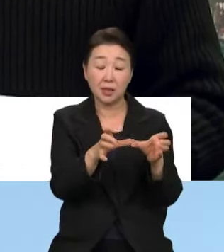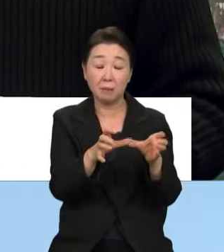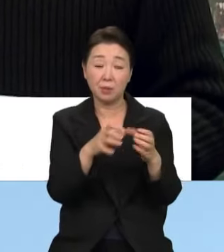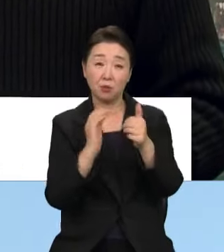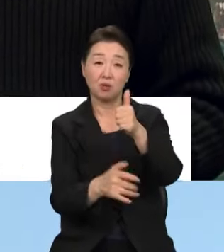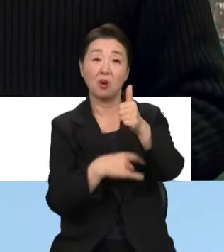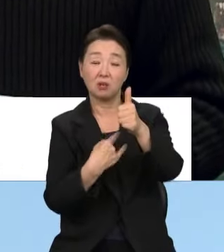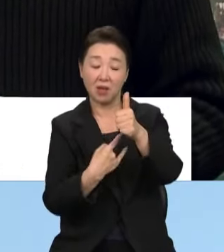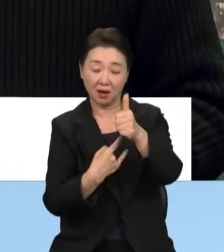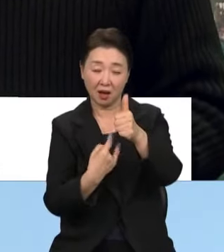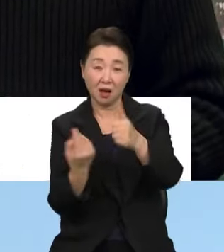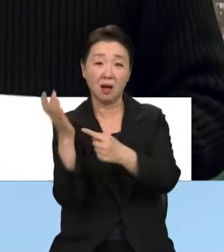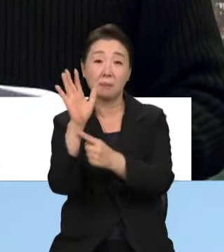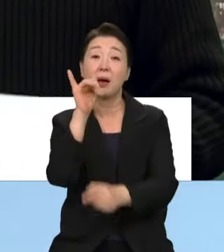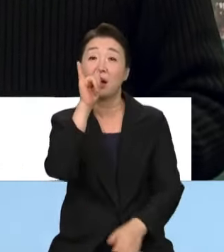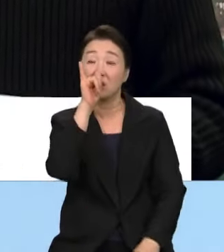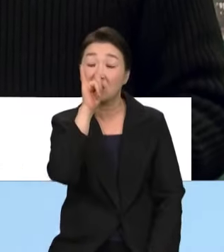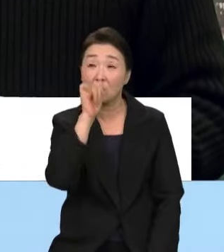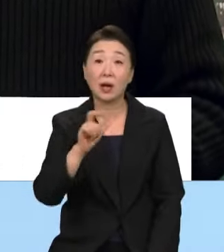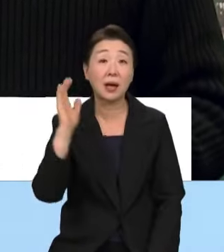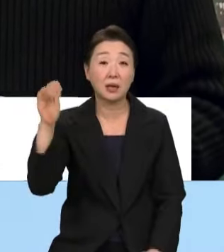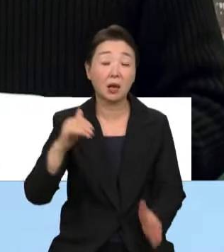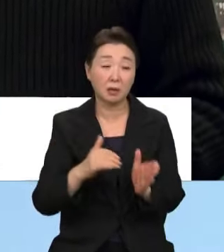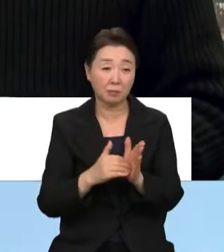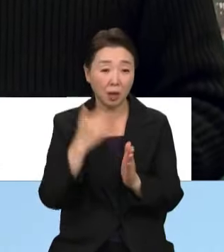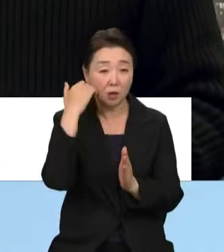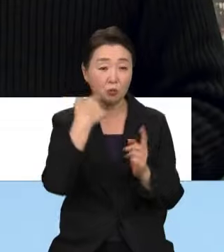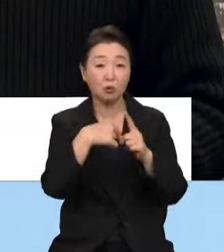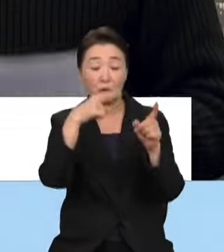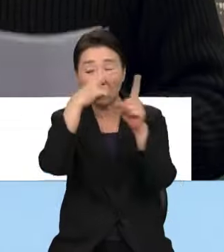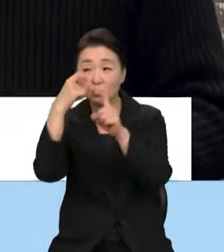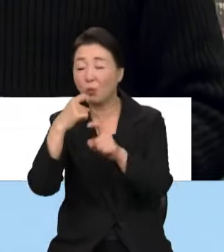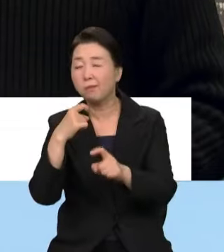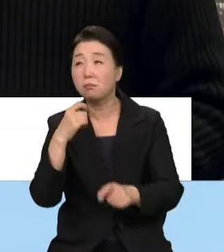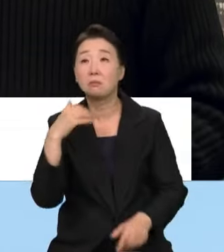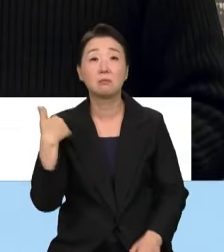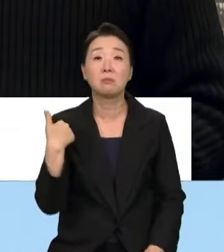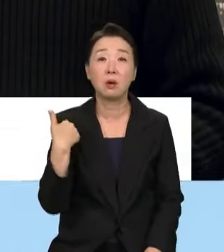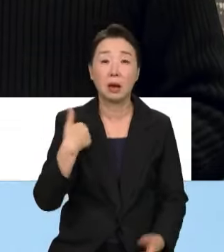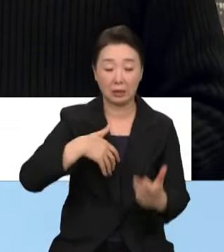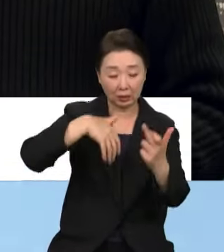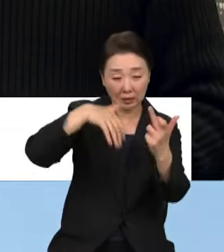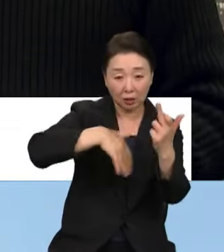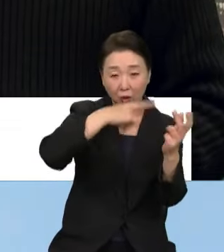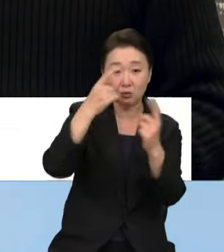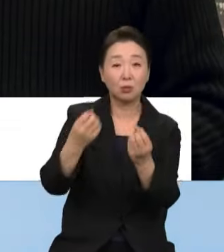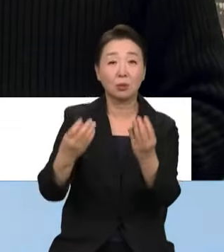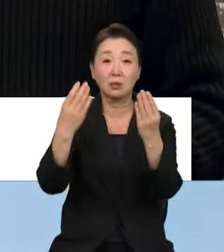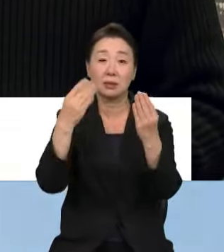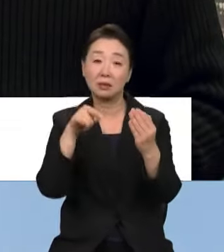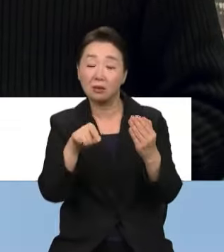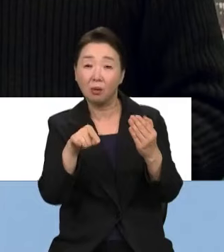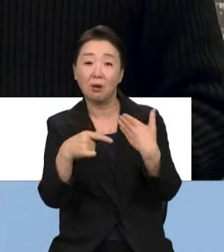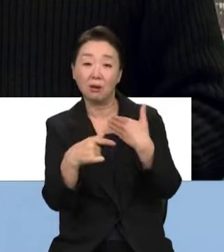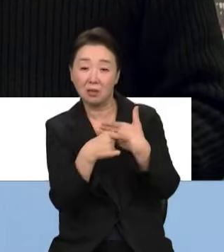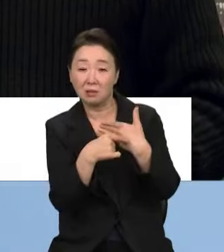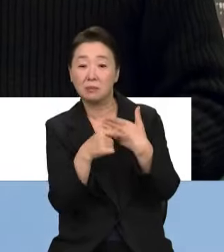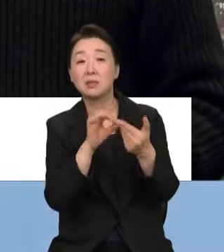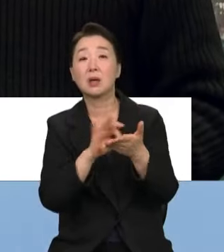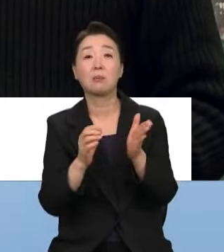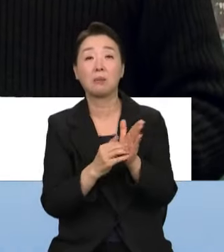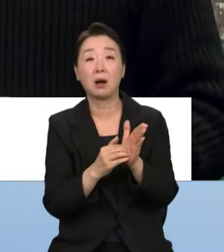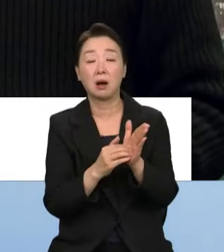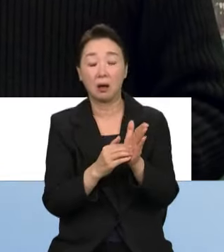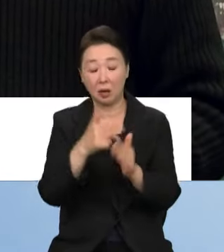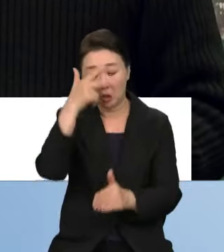애써 강조했는데요 누구를 위한 주도인 알 수 없는 사도광산 도식이란 행사 명칭을 사용하고